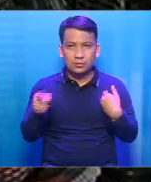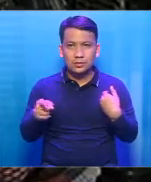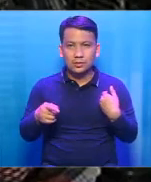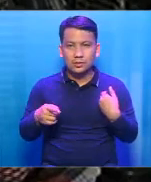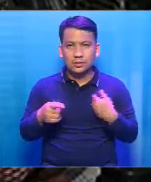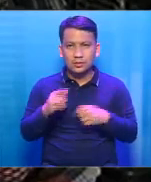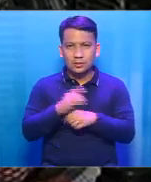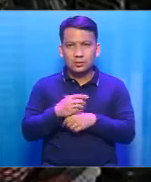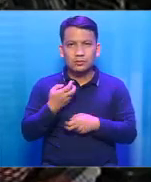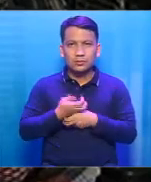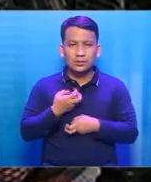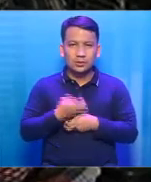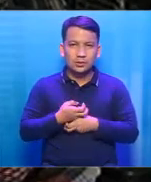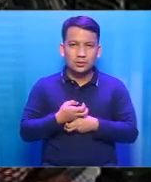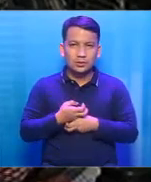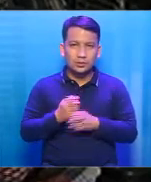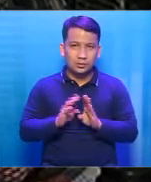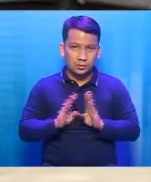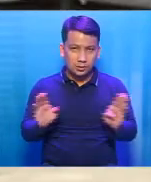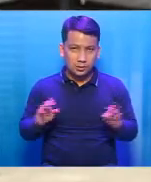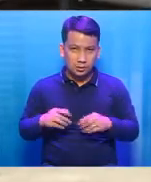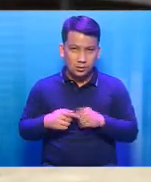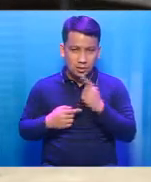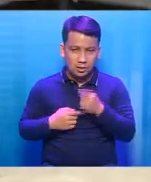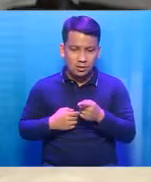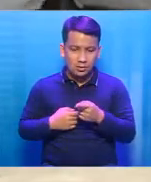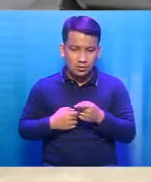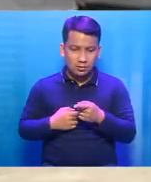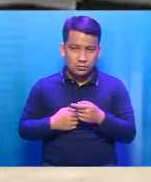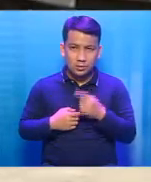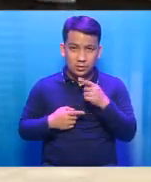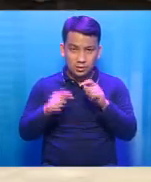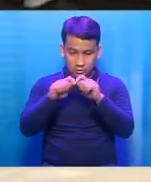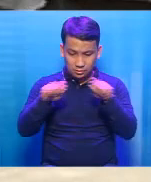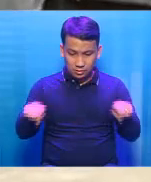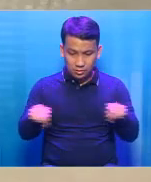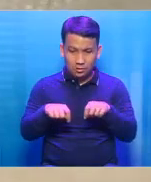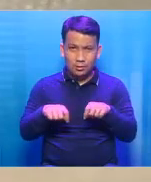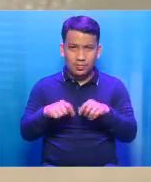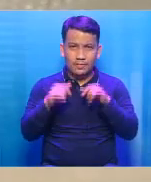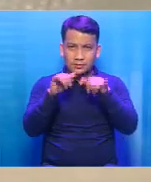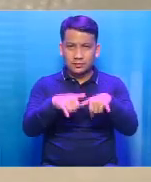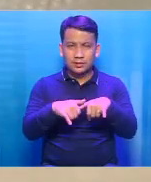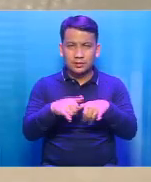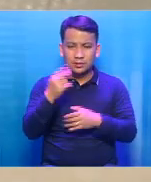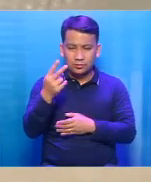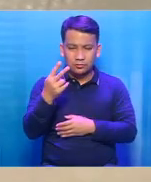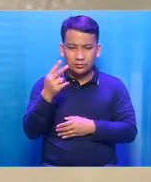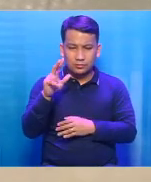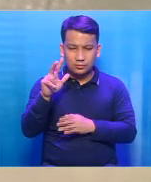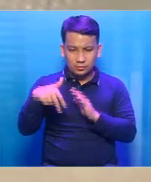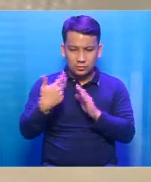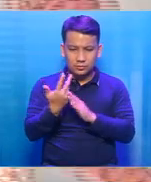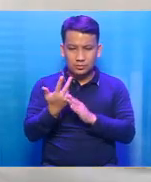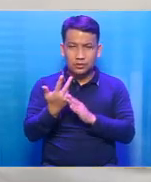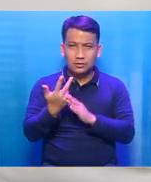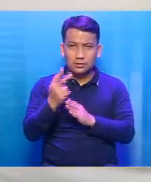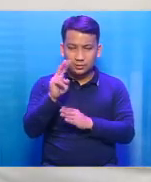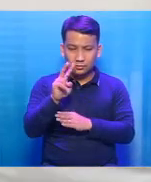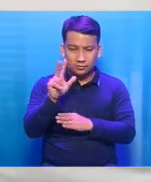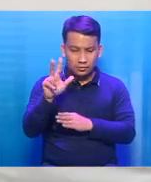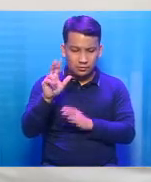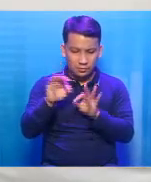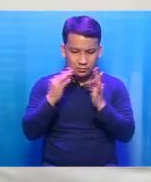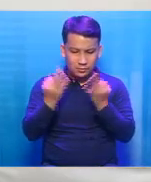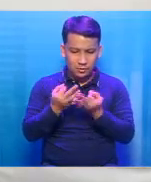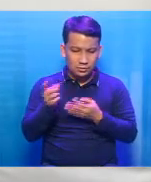Sarian. Kaya mahirap, baka po bumukay yung tahi. Sa mga tent na ito, nagsisiksikan ang nasa 2 hanggang 3 pamilya, gaya nila